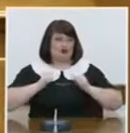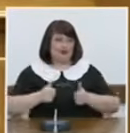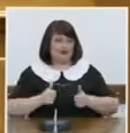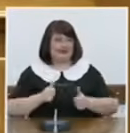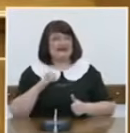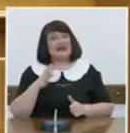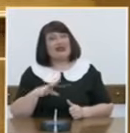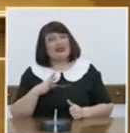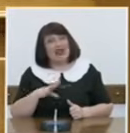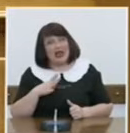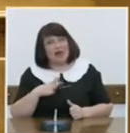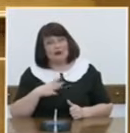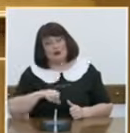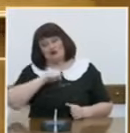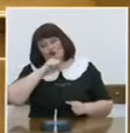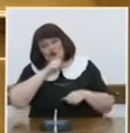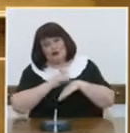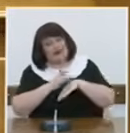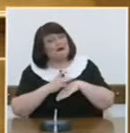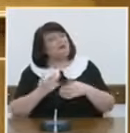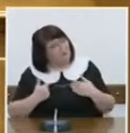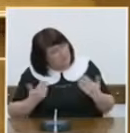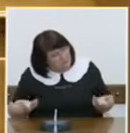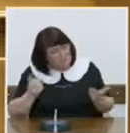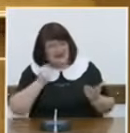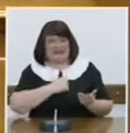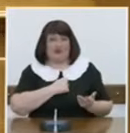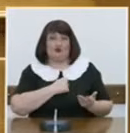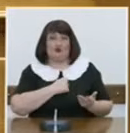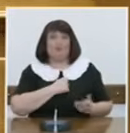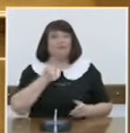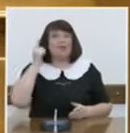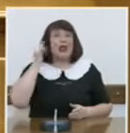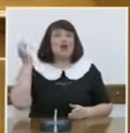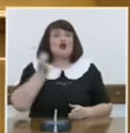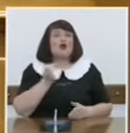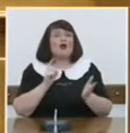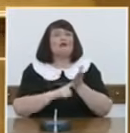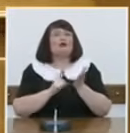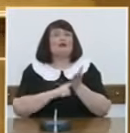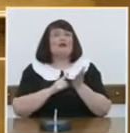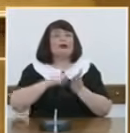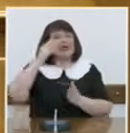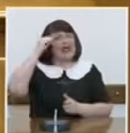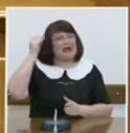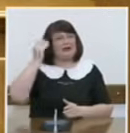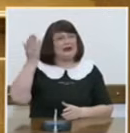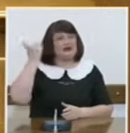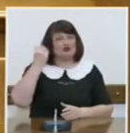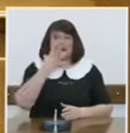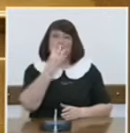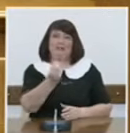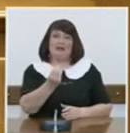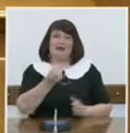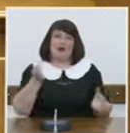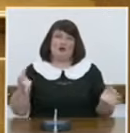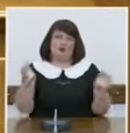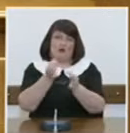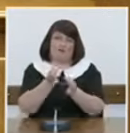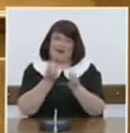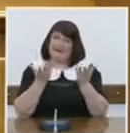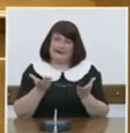είναι πατριώτες, εμείς πιστεύουμε, να πούν το αυτονόητο που είπε ο Κωνσταντίνος Καραμαλής και ο Ανδρέας Παπανδρέου.